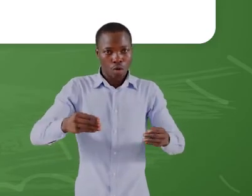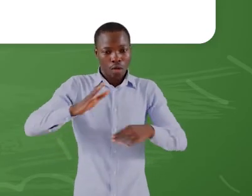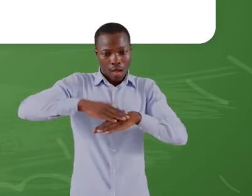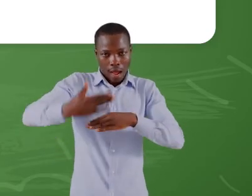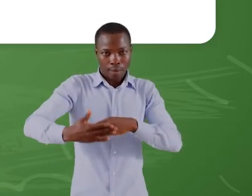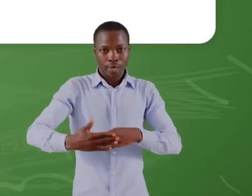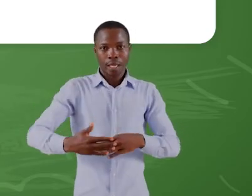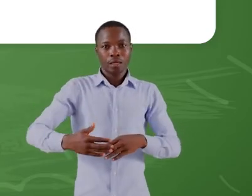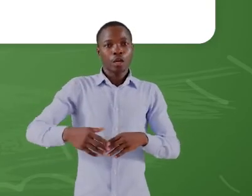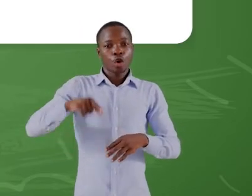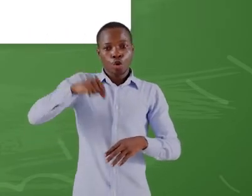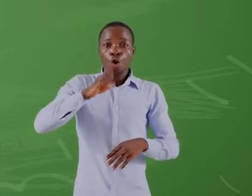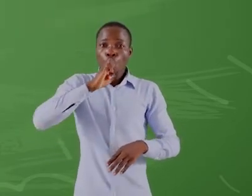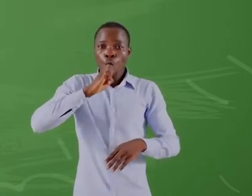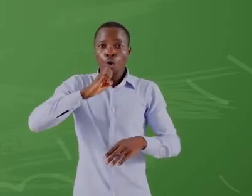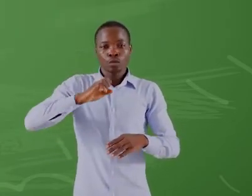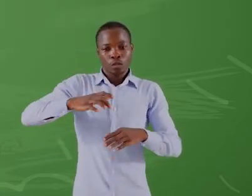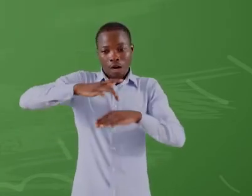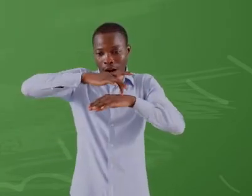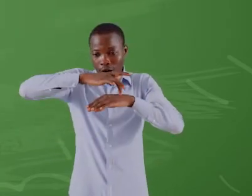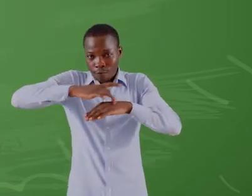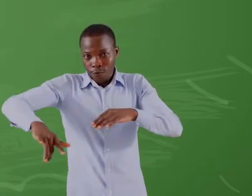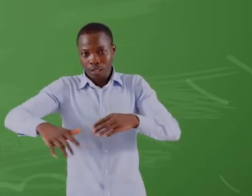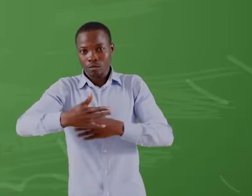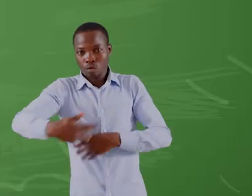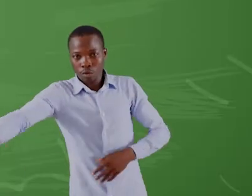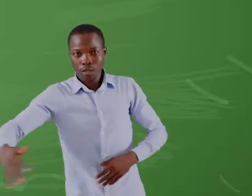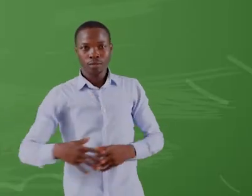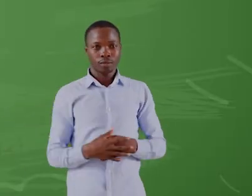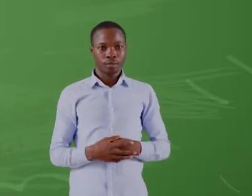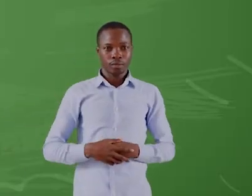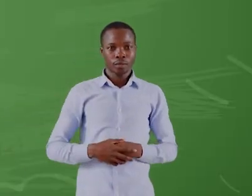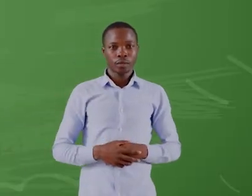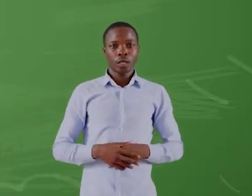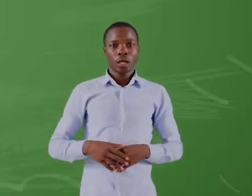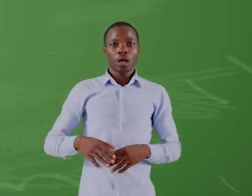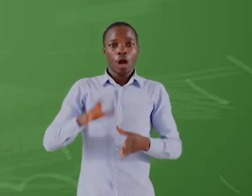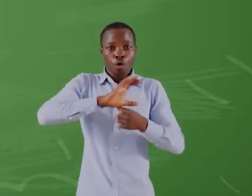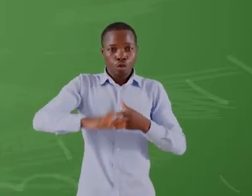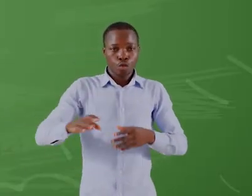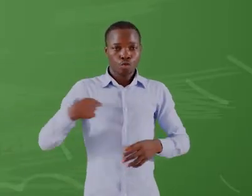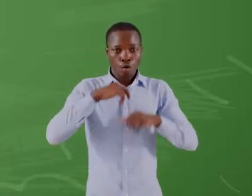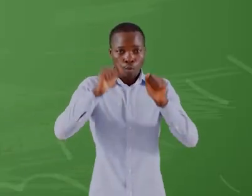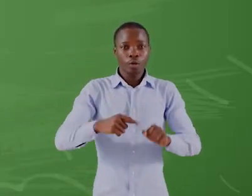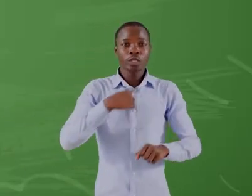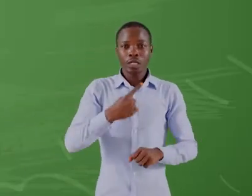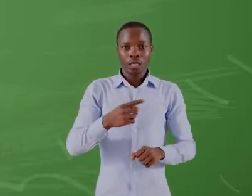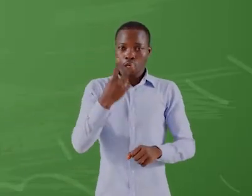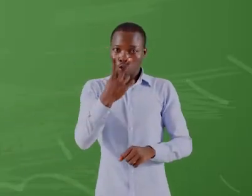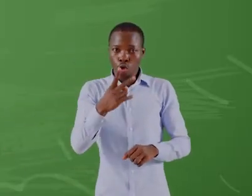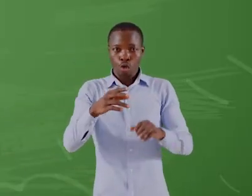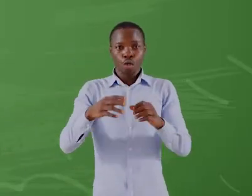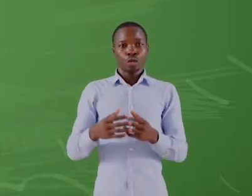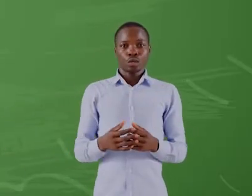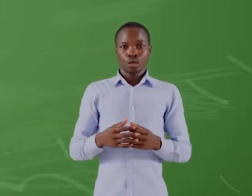après égouttage. En conclusion, nous pouvons dire que les deux sols ont à peu près la même capacité de rétention